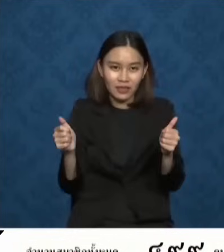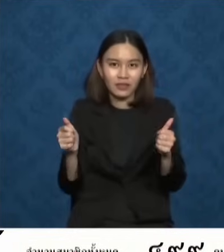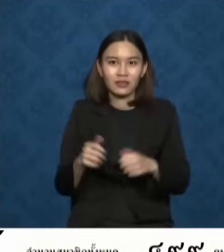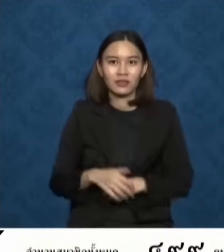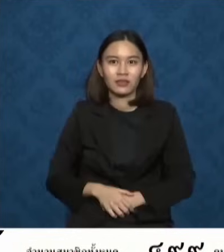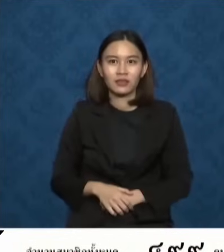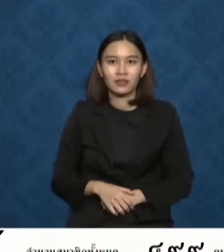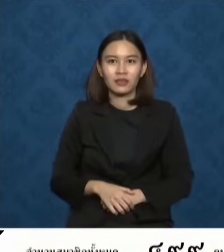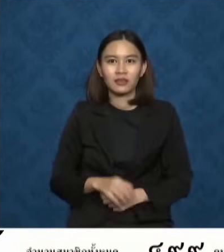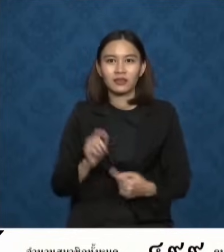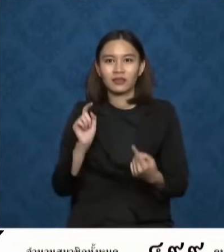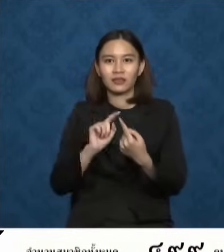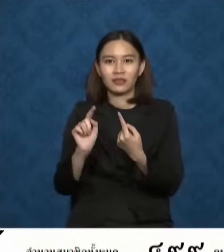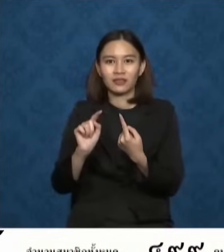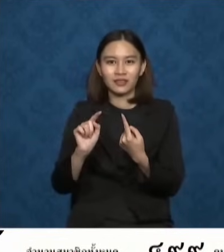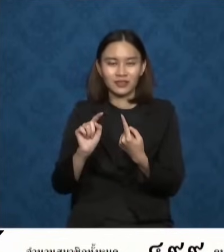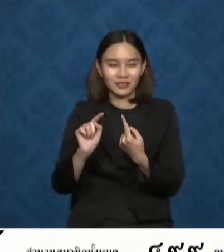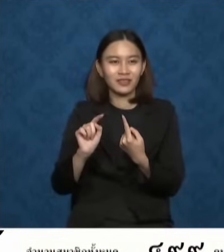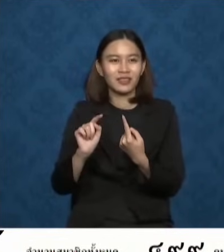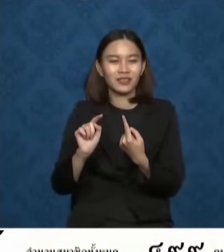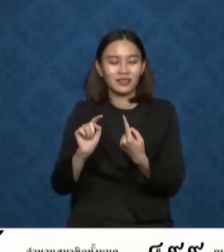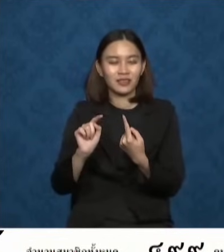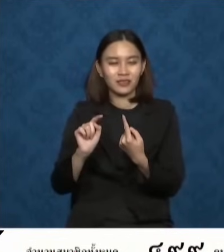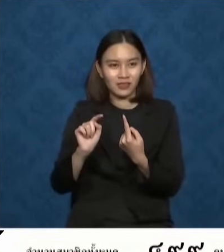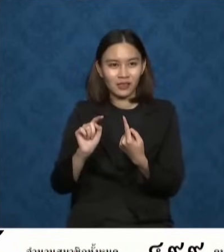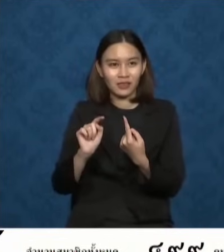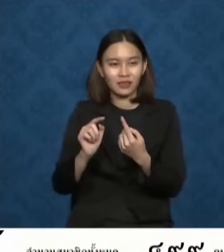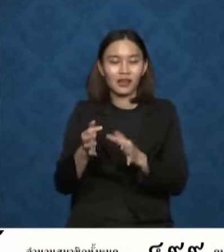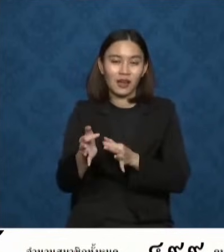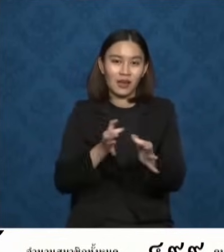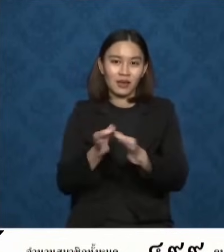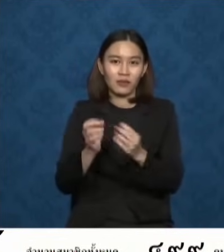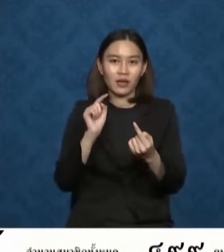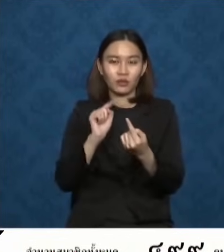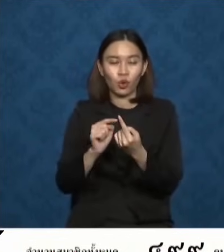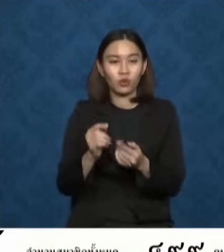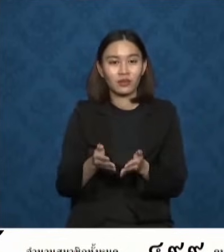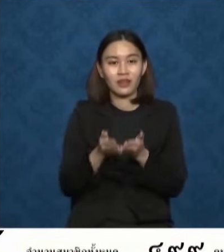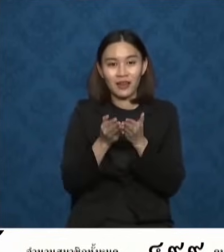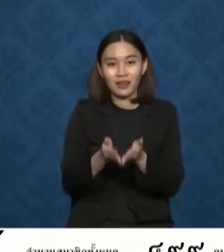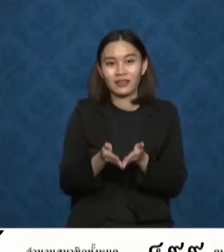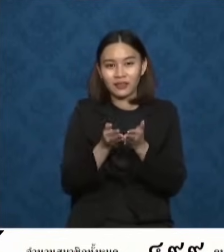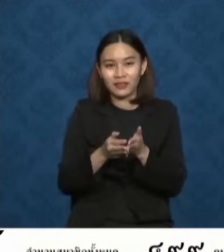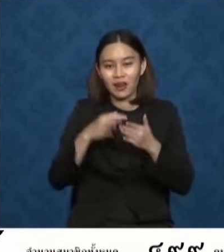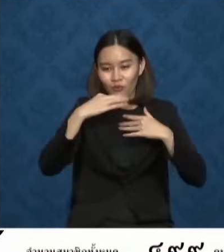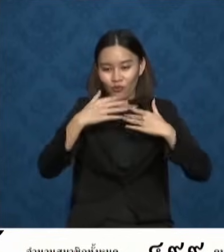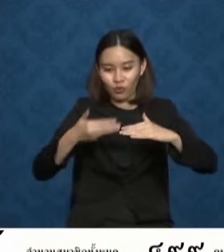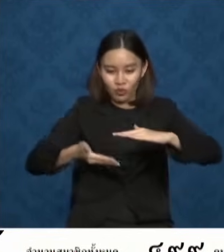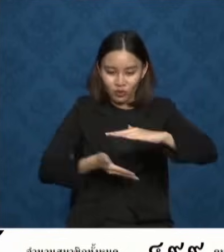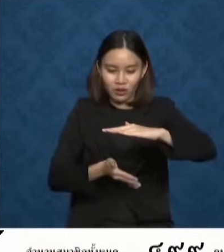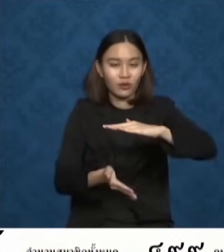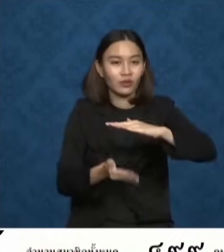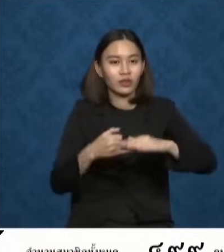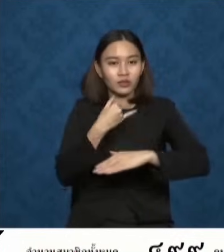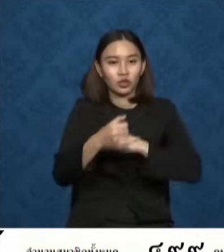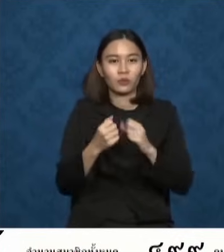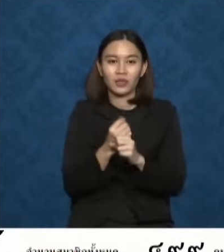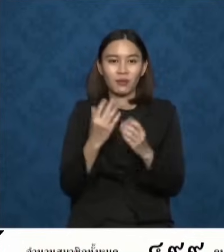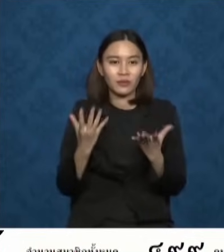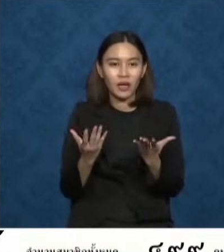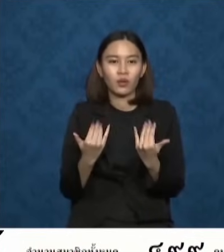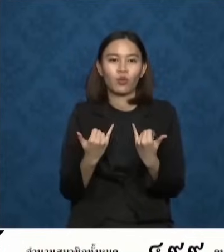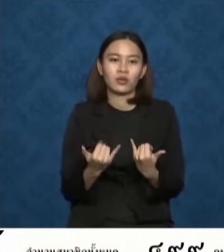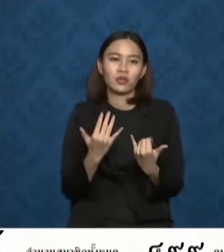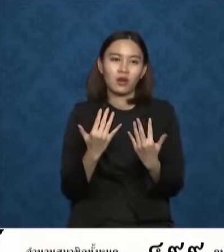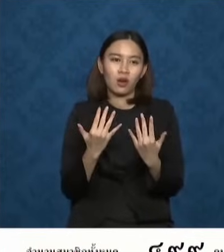เหล่านี้คือกำลังทำอยู่นะเพราะนั้นกราบเรียนว่าเรื่องเรือดำน้ำเนี่ยมันจะจบอย่างไรวันนี้ต้องร